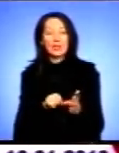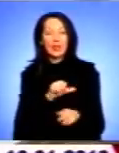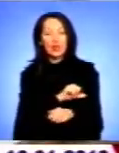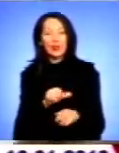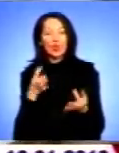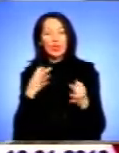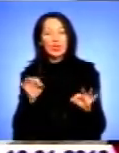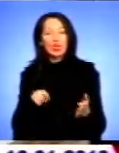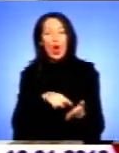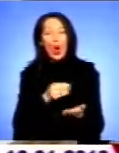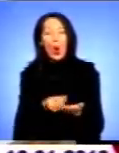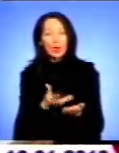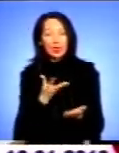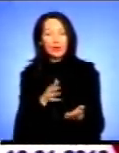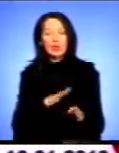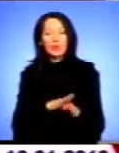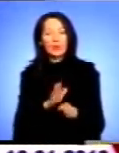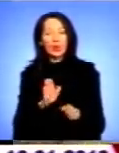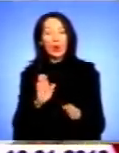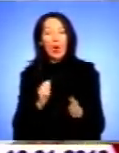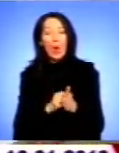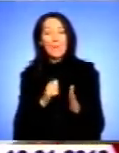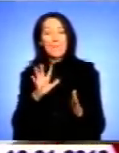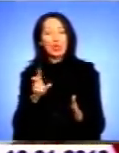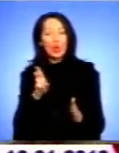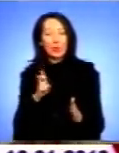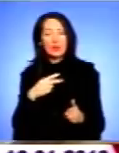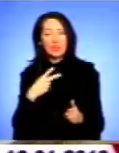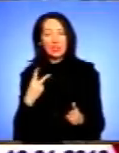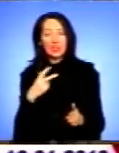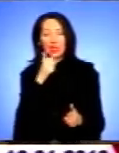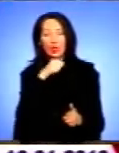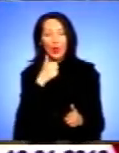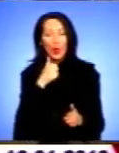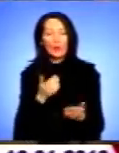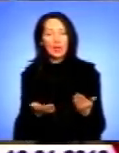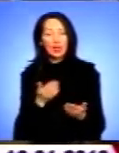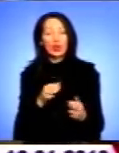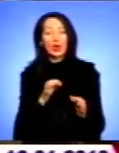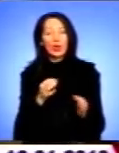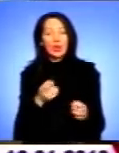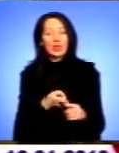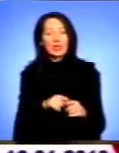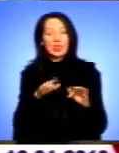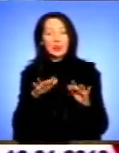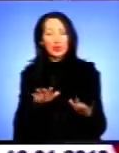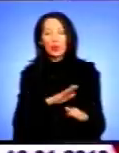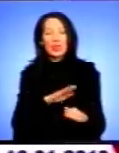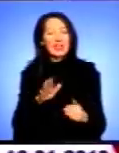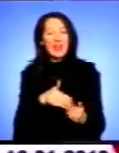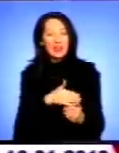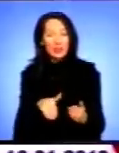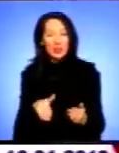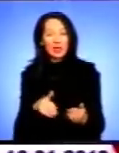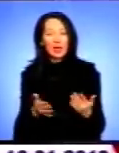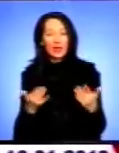незалежного оцінювання здійснюватиметься до 5 березня 2013 року, якщо, звісно, цієї процедури не відмінять. Адже